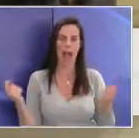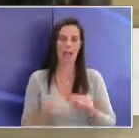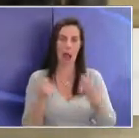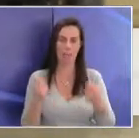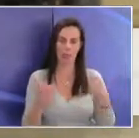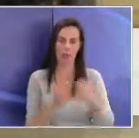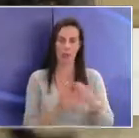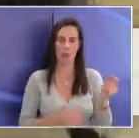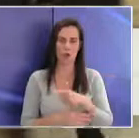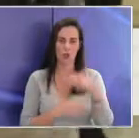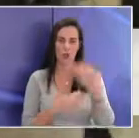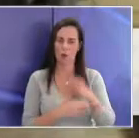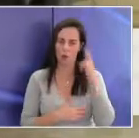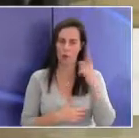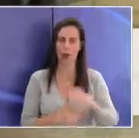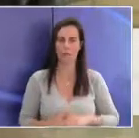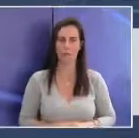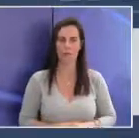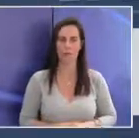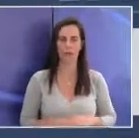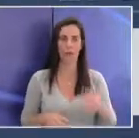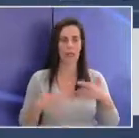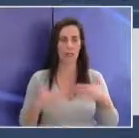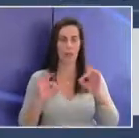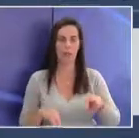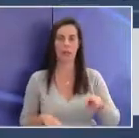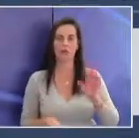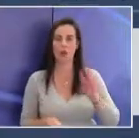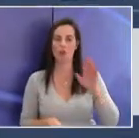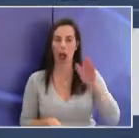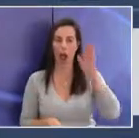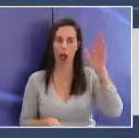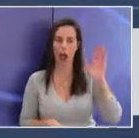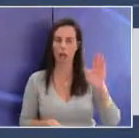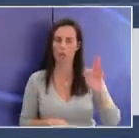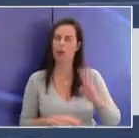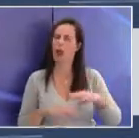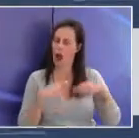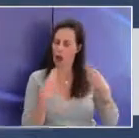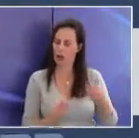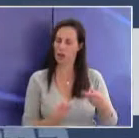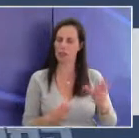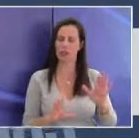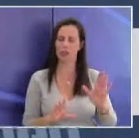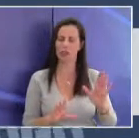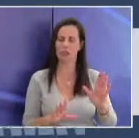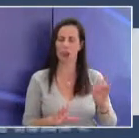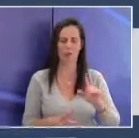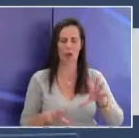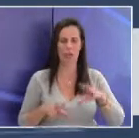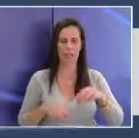של סוף השבוע האחרון. בוא נשמע. אני שמח באמת שיש עתיד חזרה אל המחנה שמתנגד לבלוף הגיוס